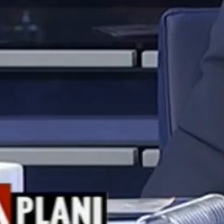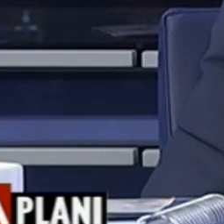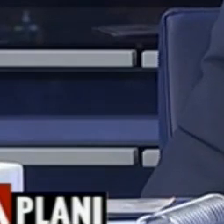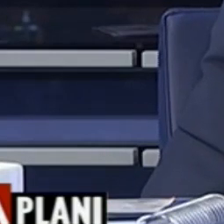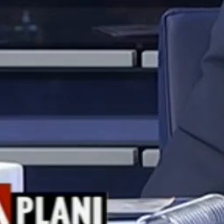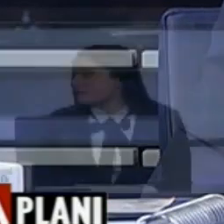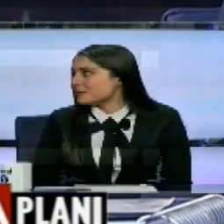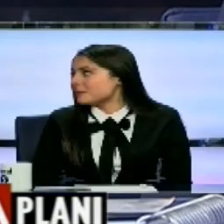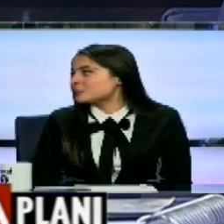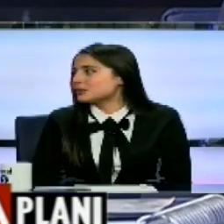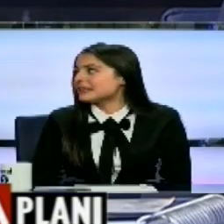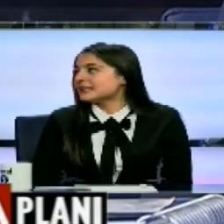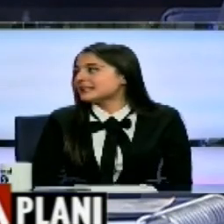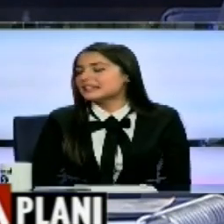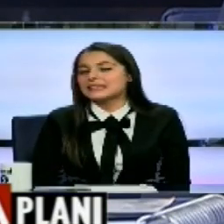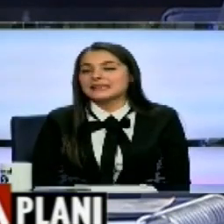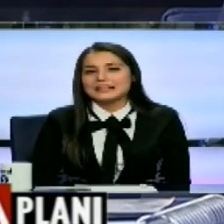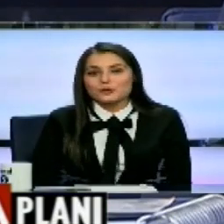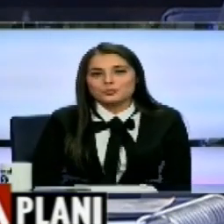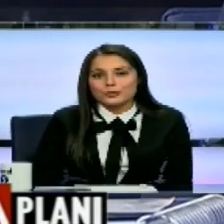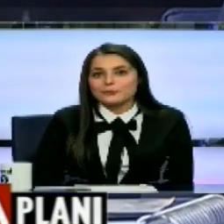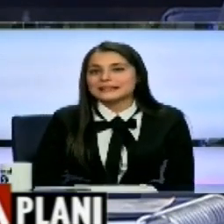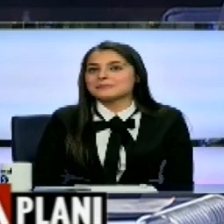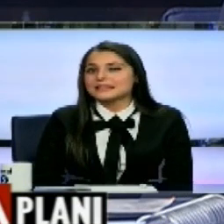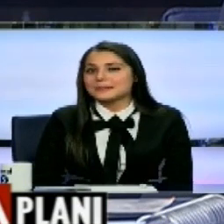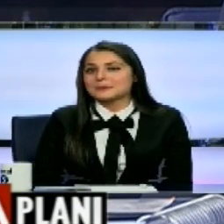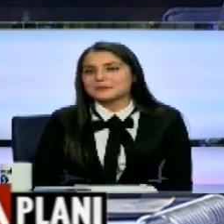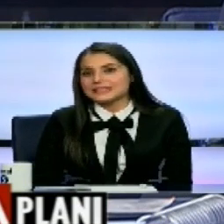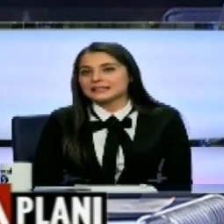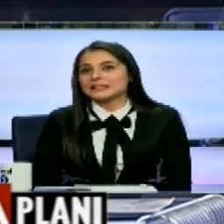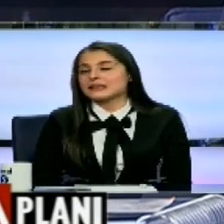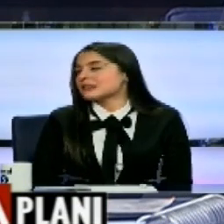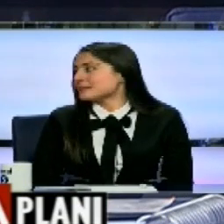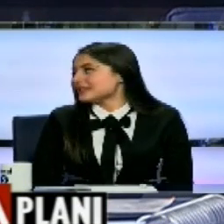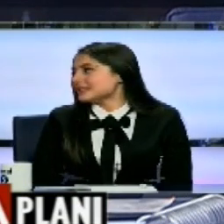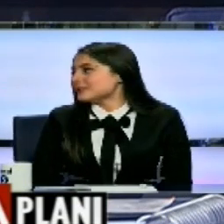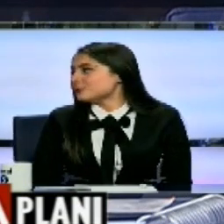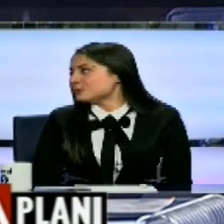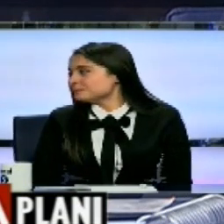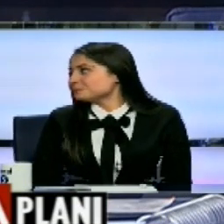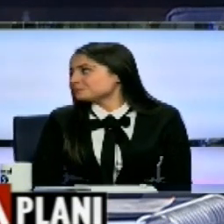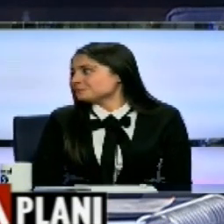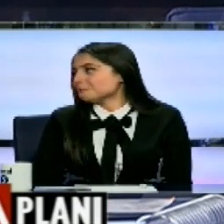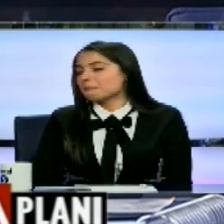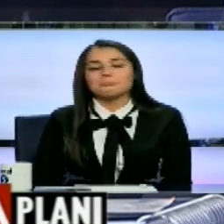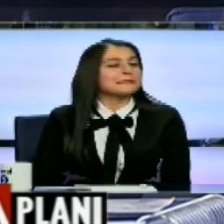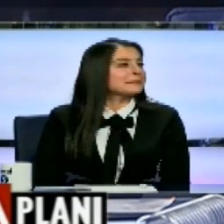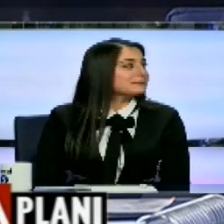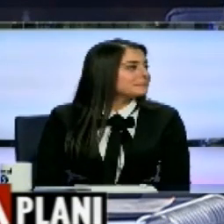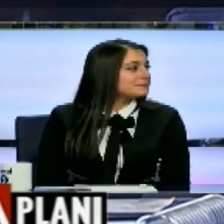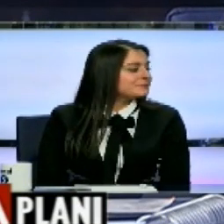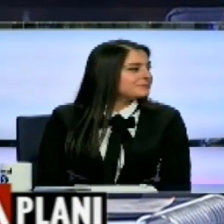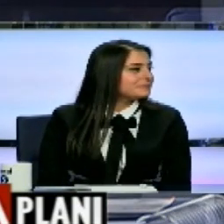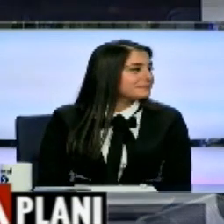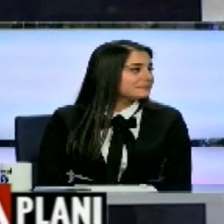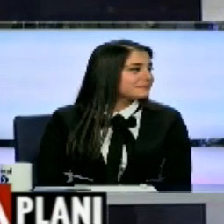değer veriyorum anneme ve babama. Buradan elini öpüyorum annemin de, babama da Allah rahmet eylesin diyorum. Evet.